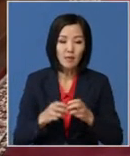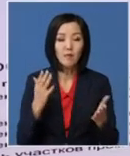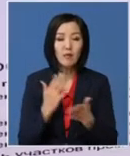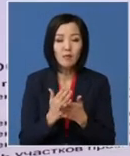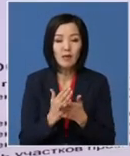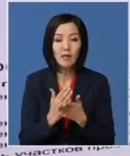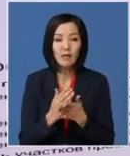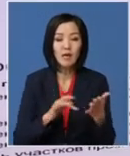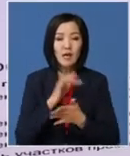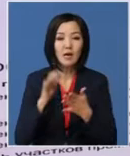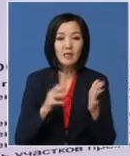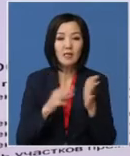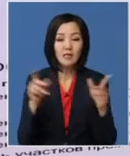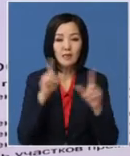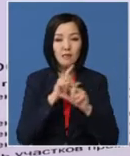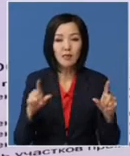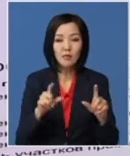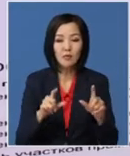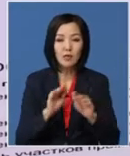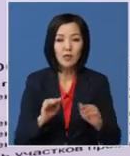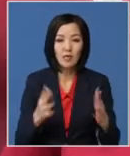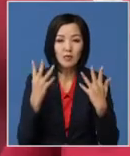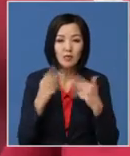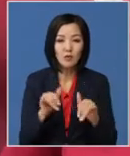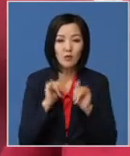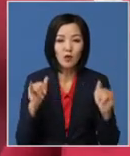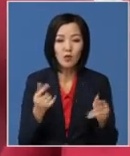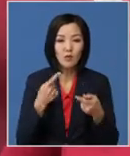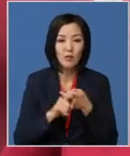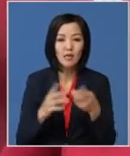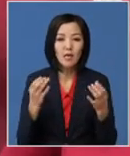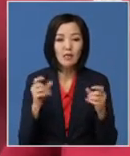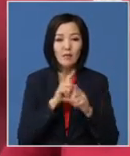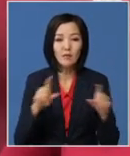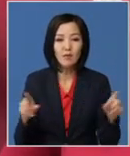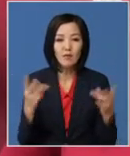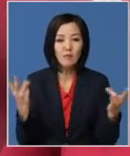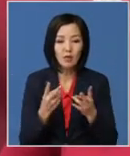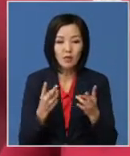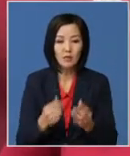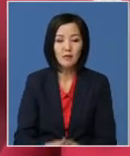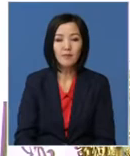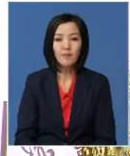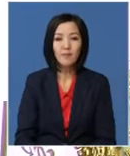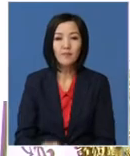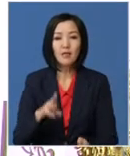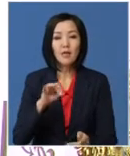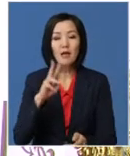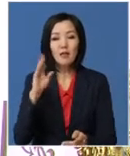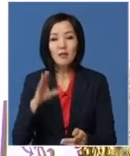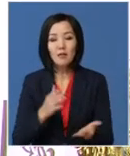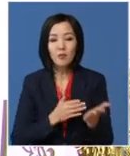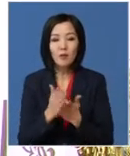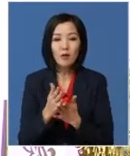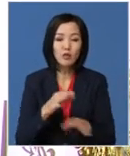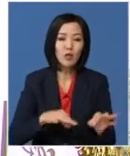бар. Шаһардағы 8 білім ошағында шәкірттер санының ұлғаюына байланысты тағы бір мектеп қажет деді қала әкімі. Талғат Қайнарбеков бұл бағыттағы